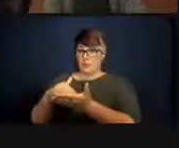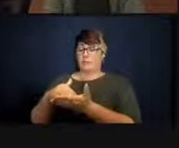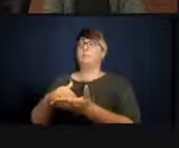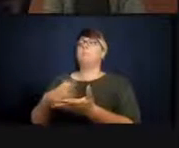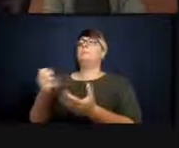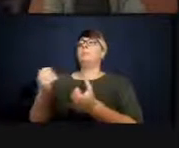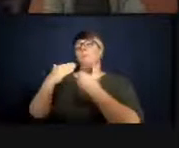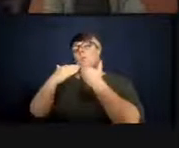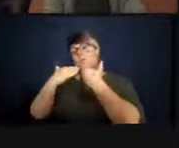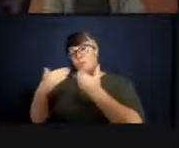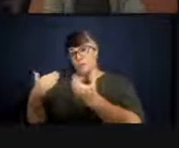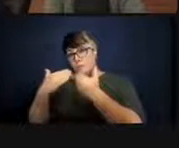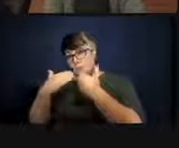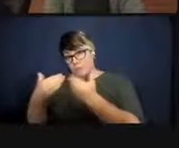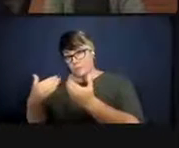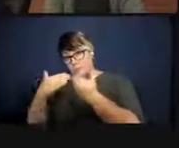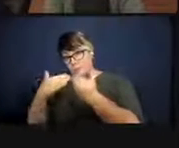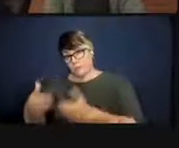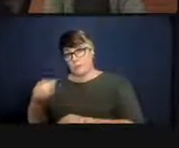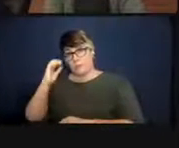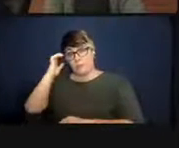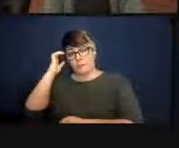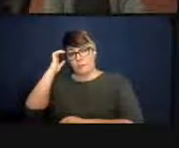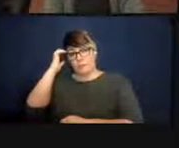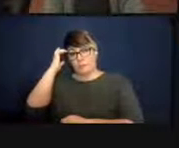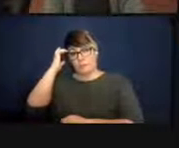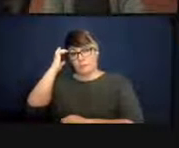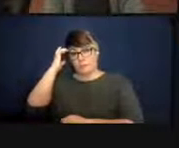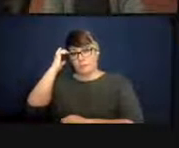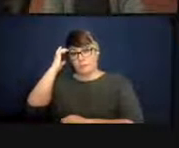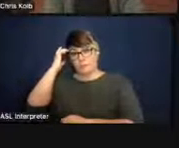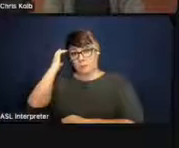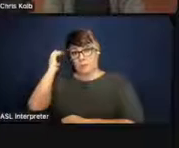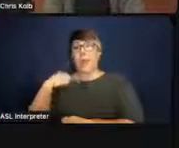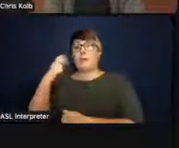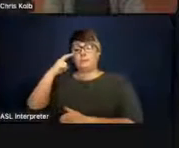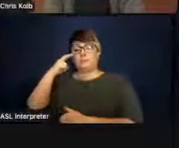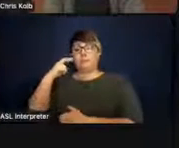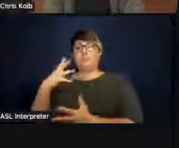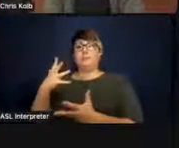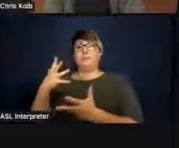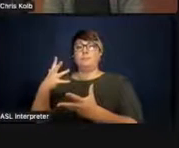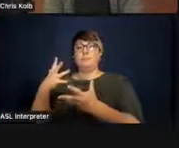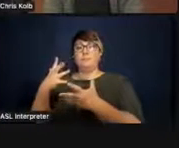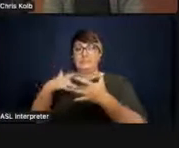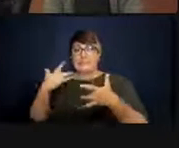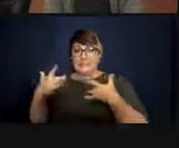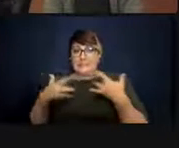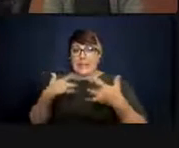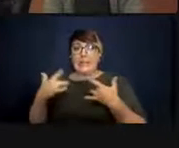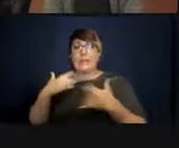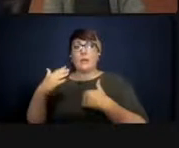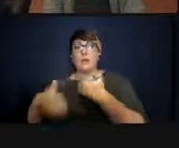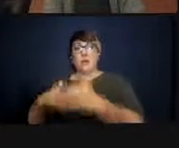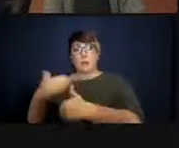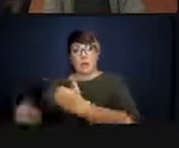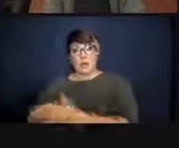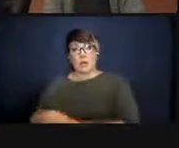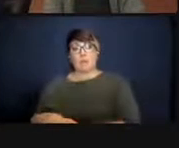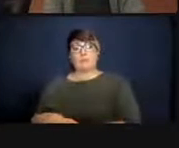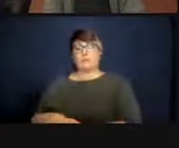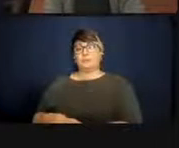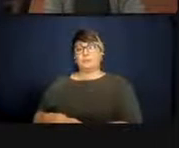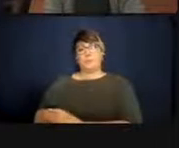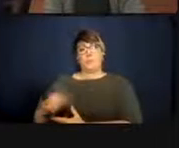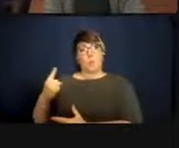المجلس سيستفيدون كثيرا. أود أن أشكركم جزيل الشكر على هذا العمل الرائع وأنا